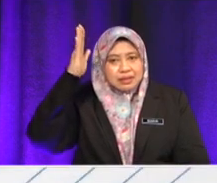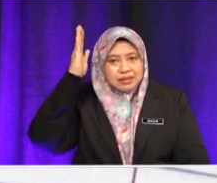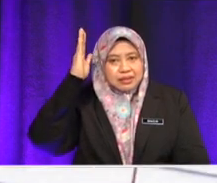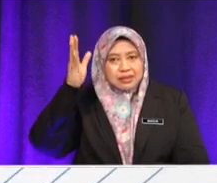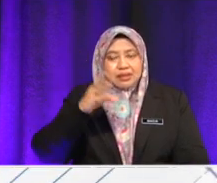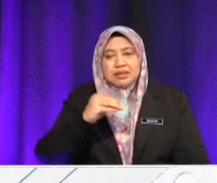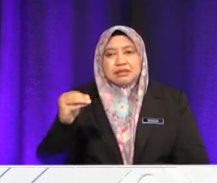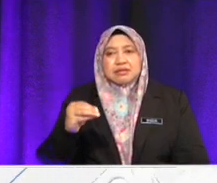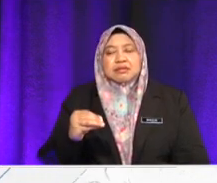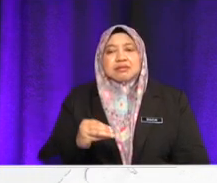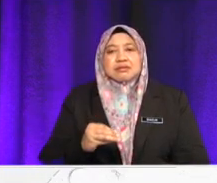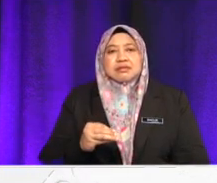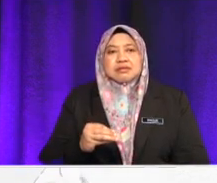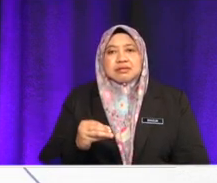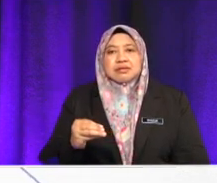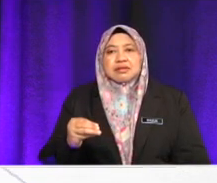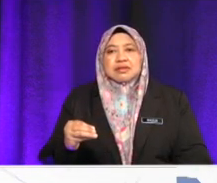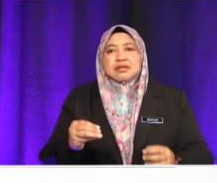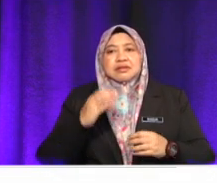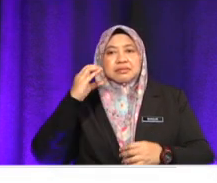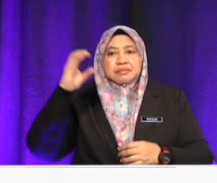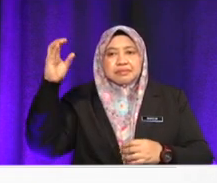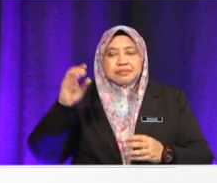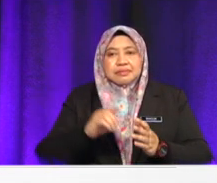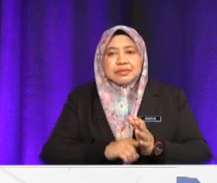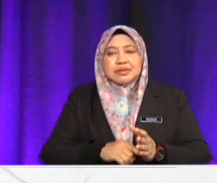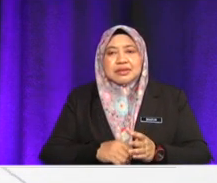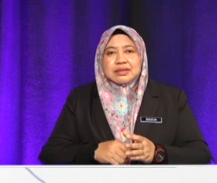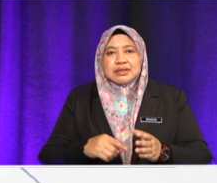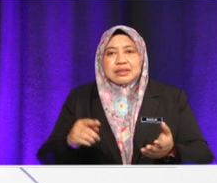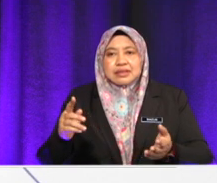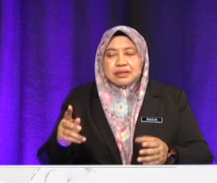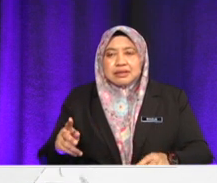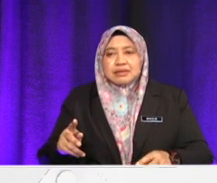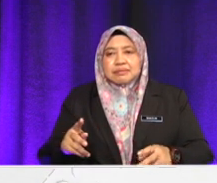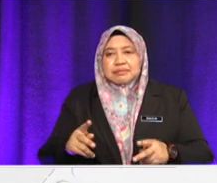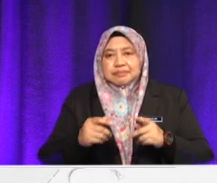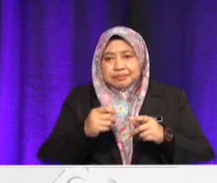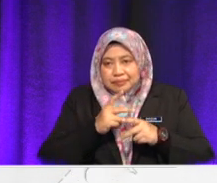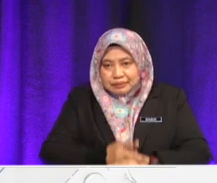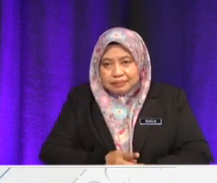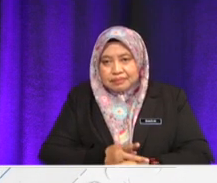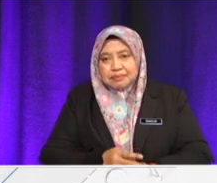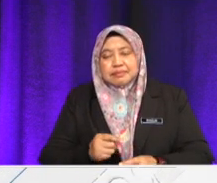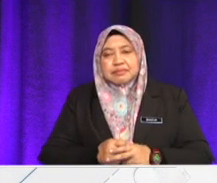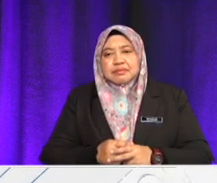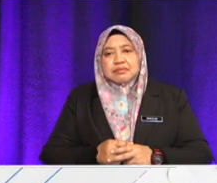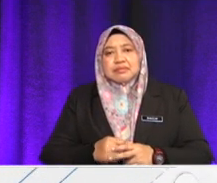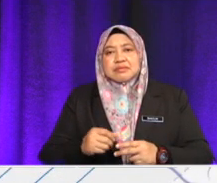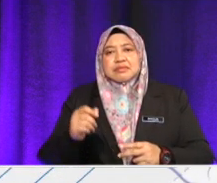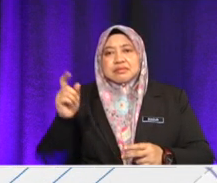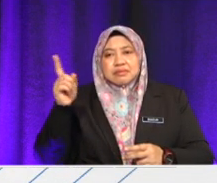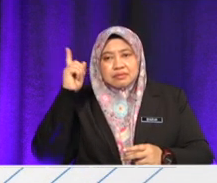ada perkataan Cemerlang dan konsisten di sini konsisten di sini bermaksud tekalah sentiasa menunjukkan apa